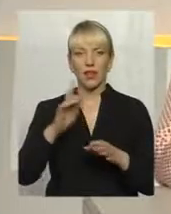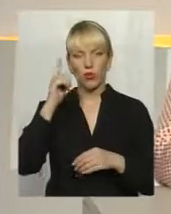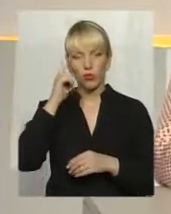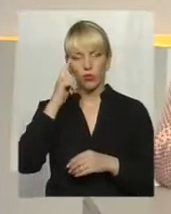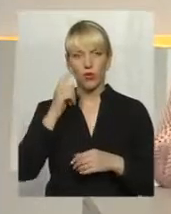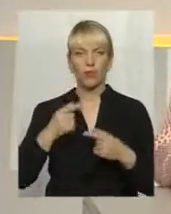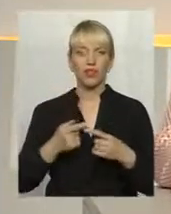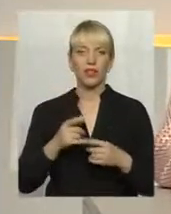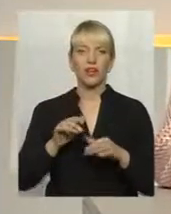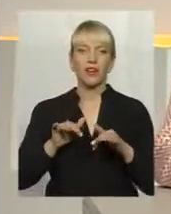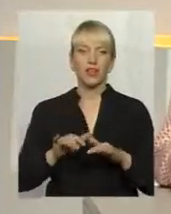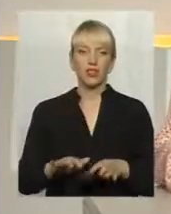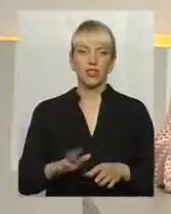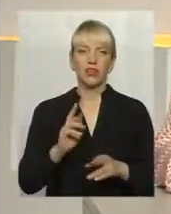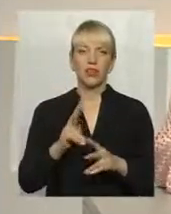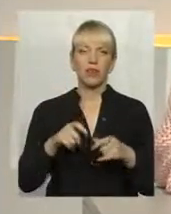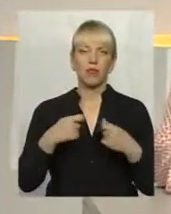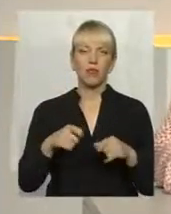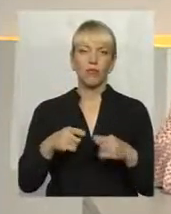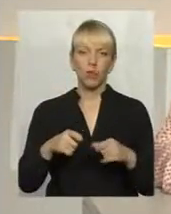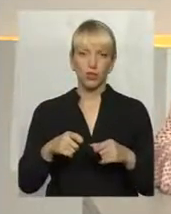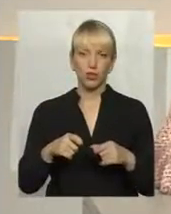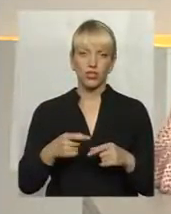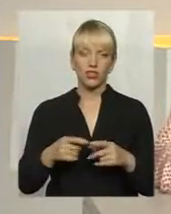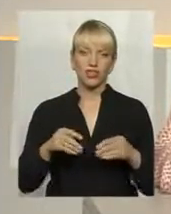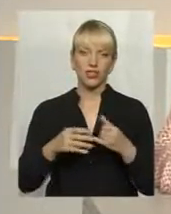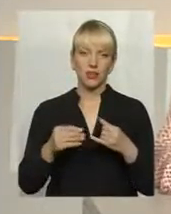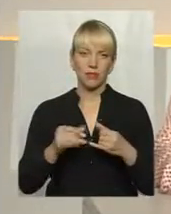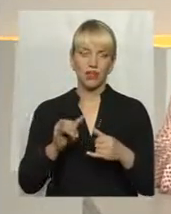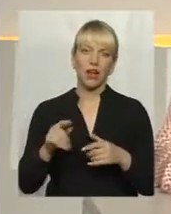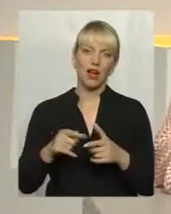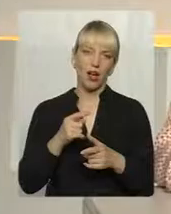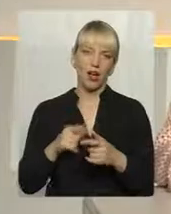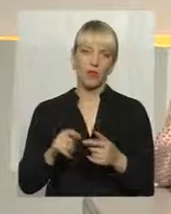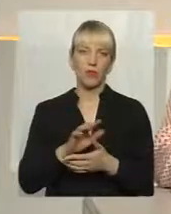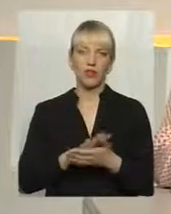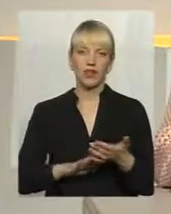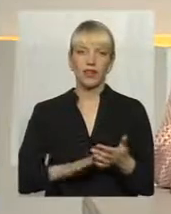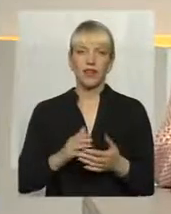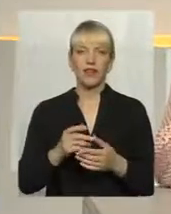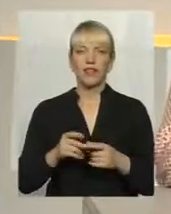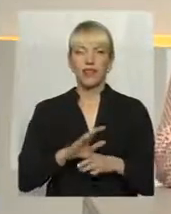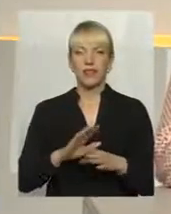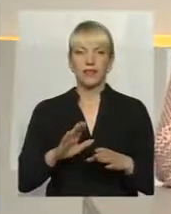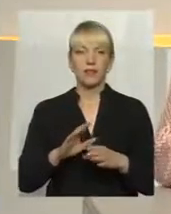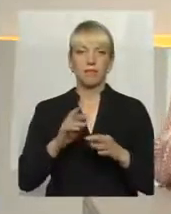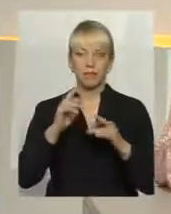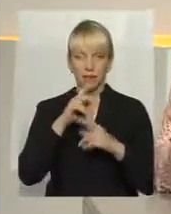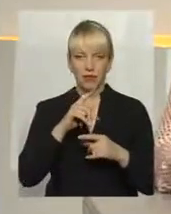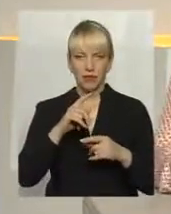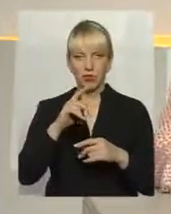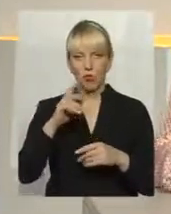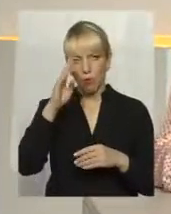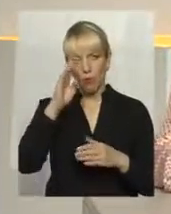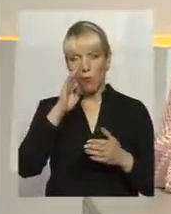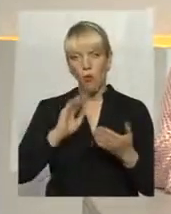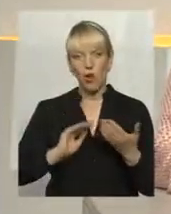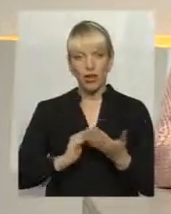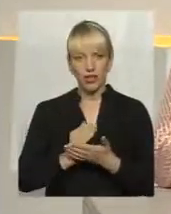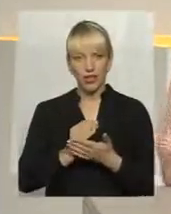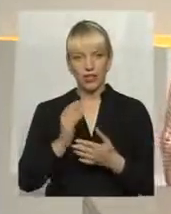продаж землі або продовження не зовсім, м'яко кажучи, виваженої податкової політики. І прямо із форуму до